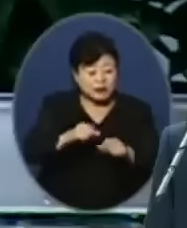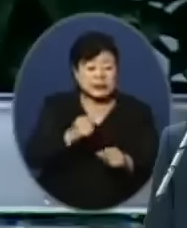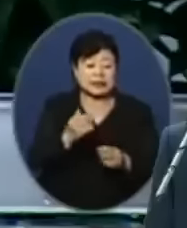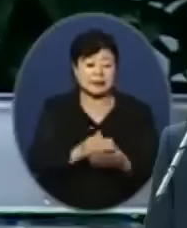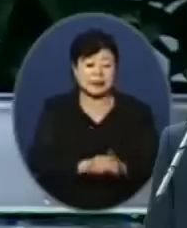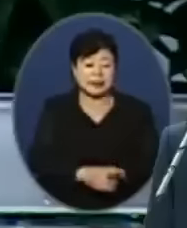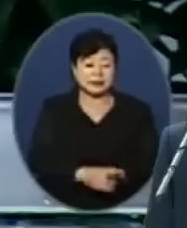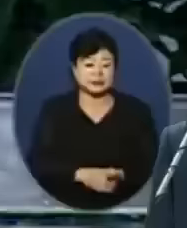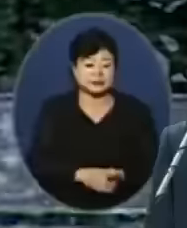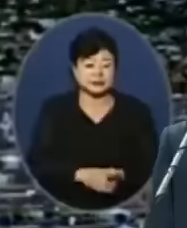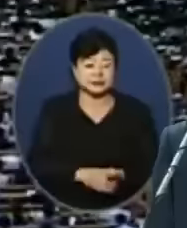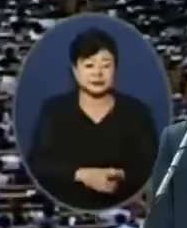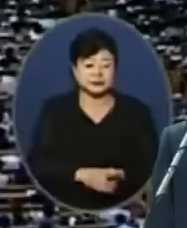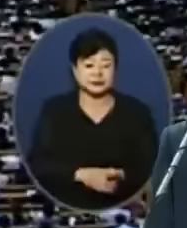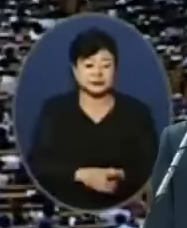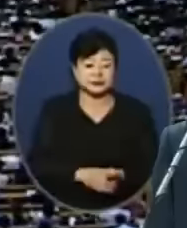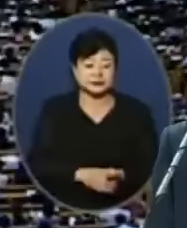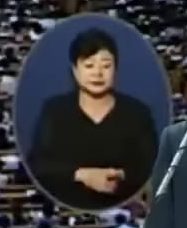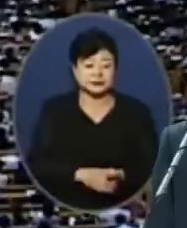일어나게 되는 것입니다.